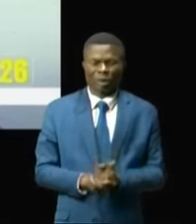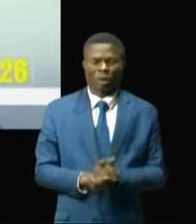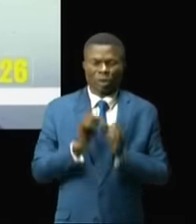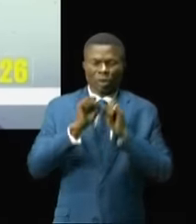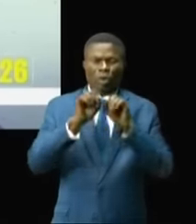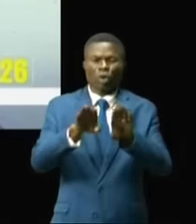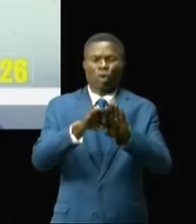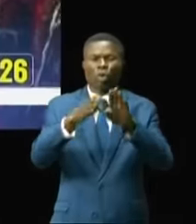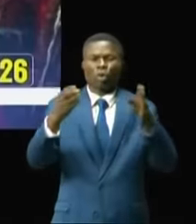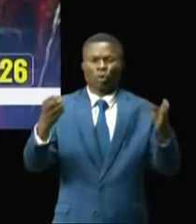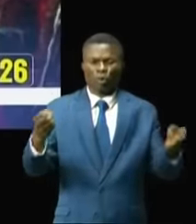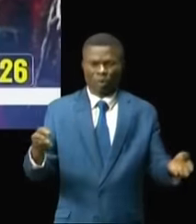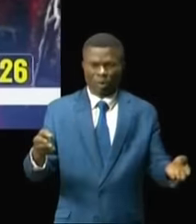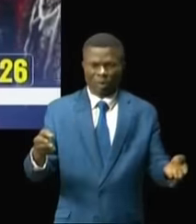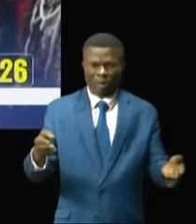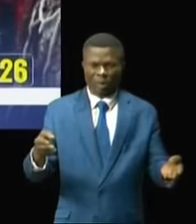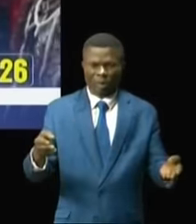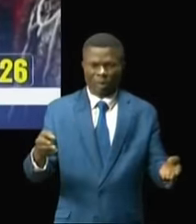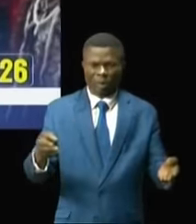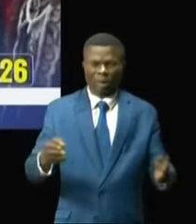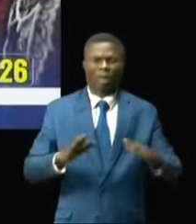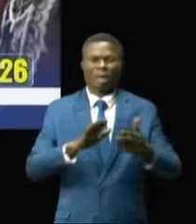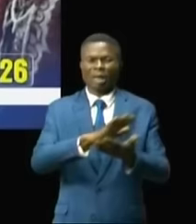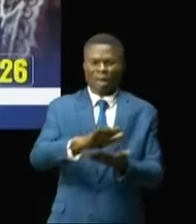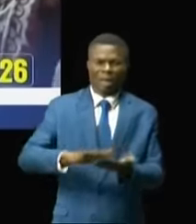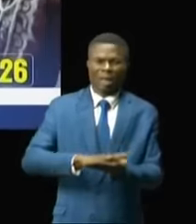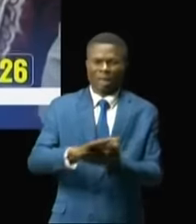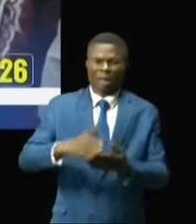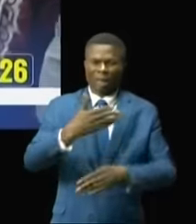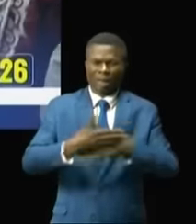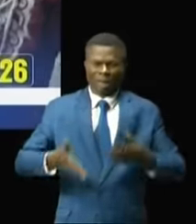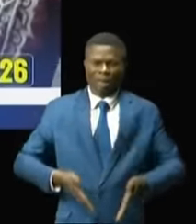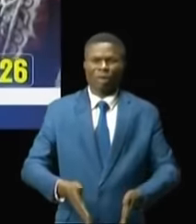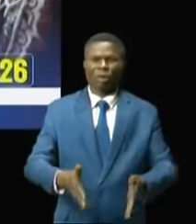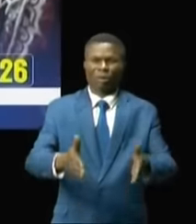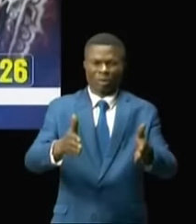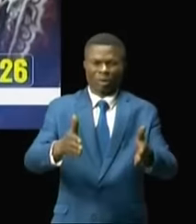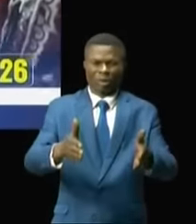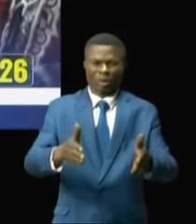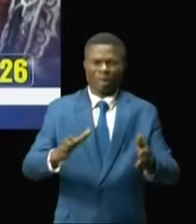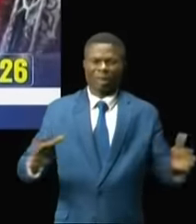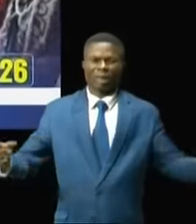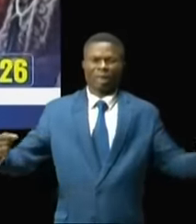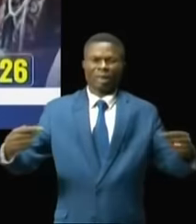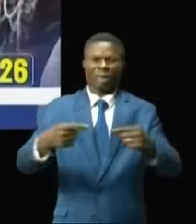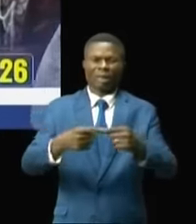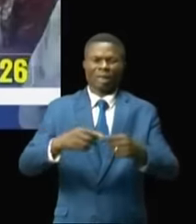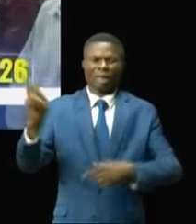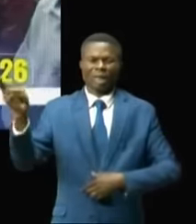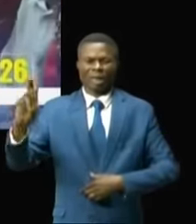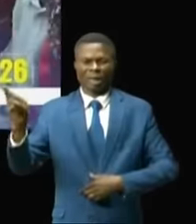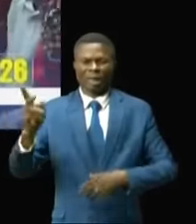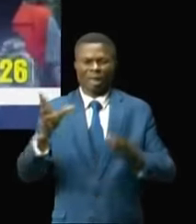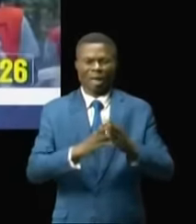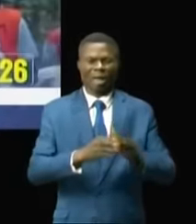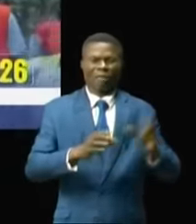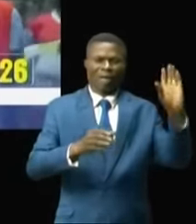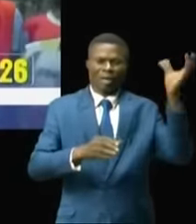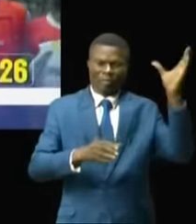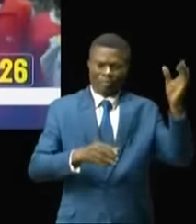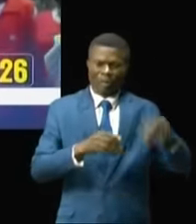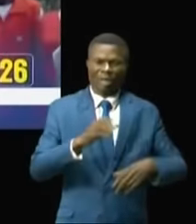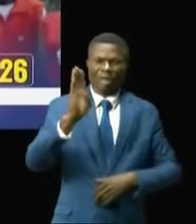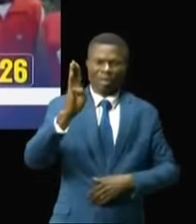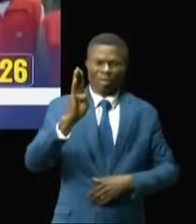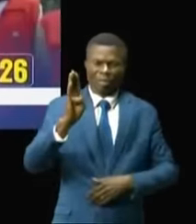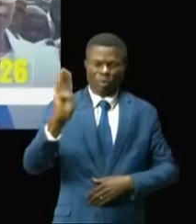inaugurer le bétonnage de ces tronçons de route qui relient Kassai à Bulungu, à la